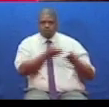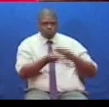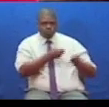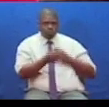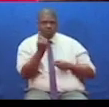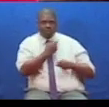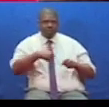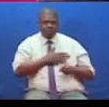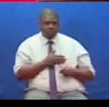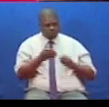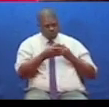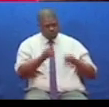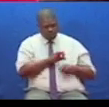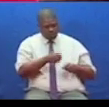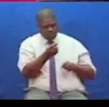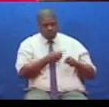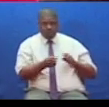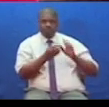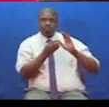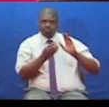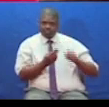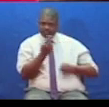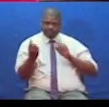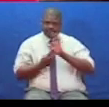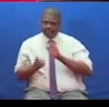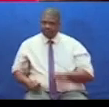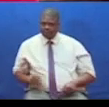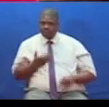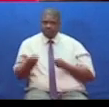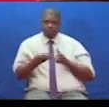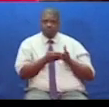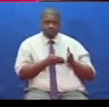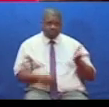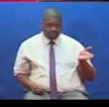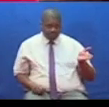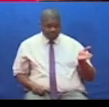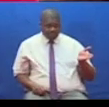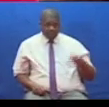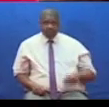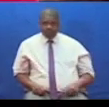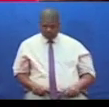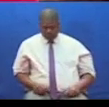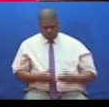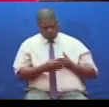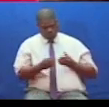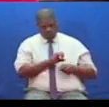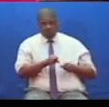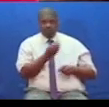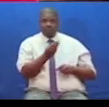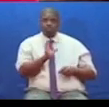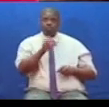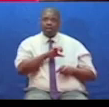dola 1260. Tunataka tufike GDP per capita dola 3000